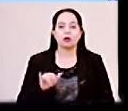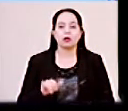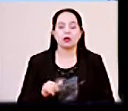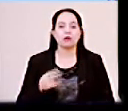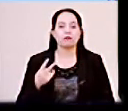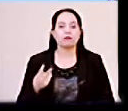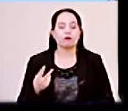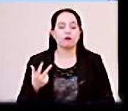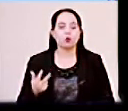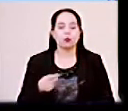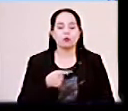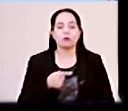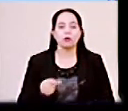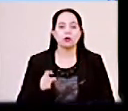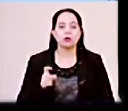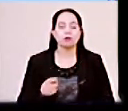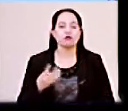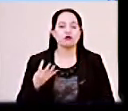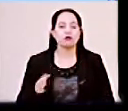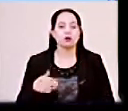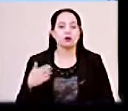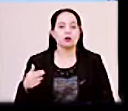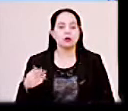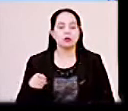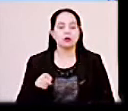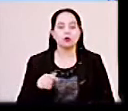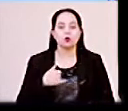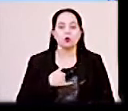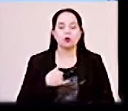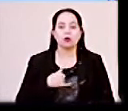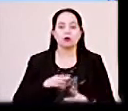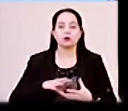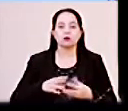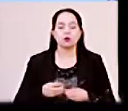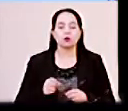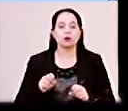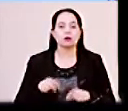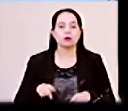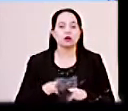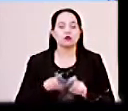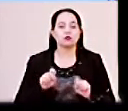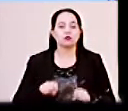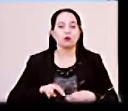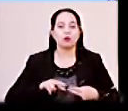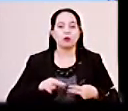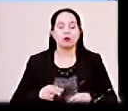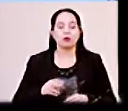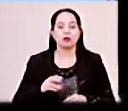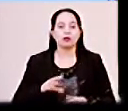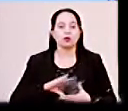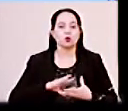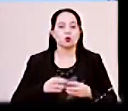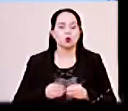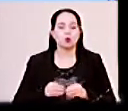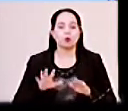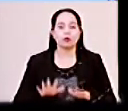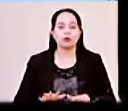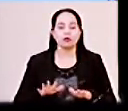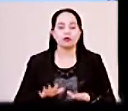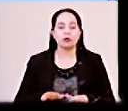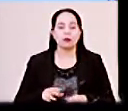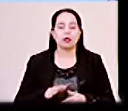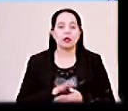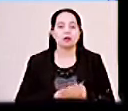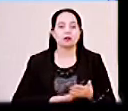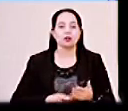в кубе плюс x в четвертой степени. Здесь у нас сумма, значит, можно поменять сумму местами.